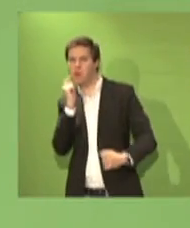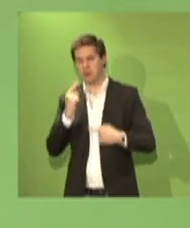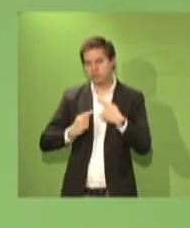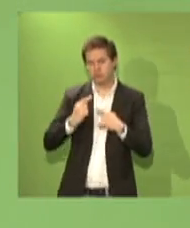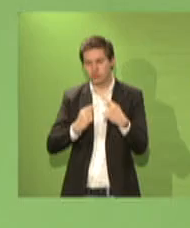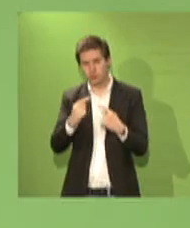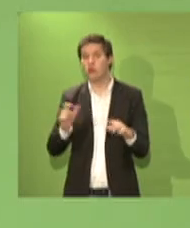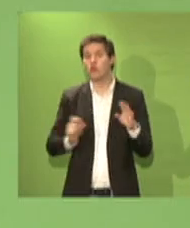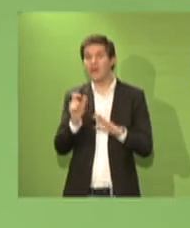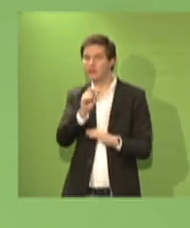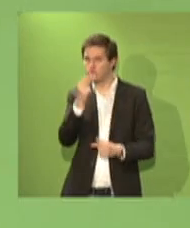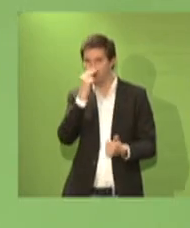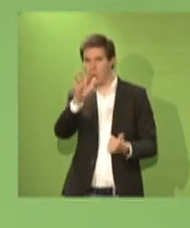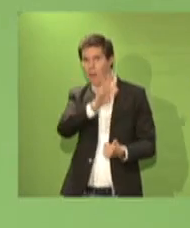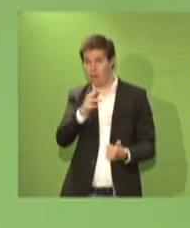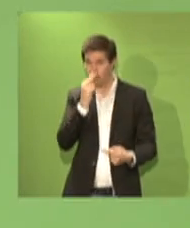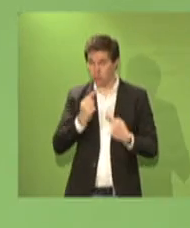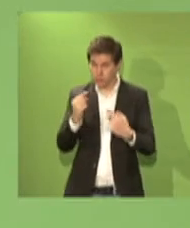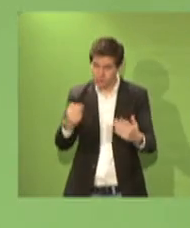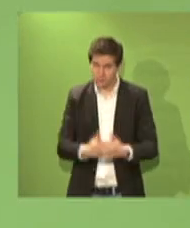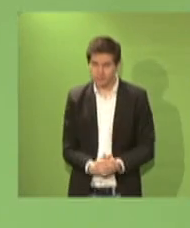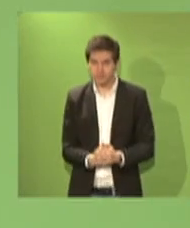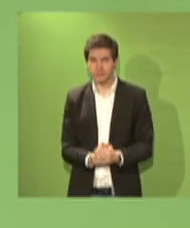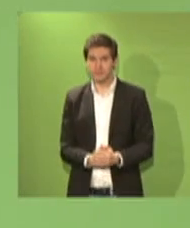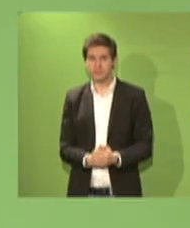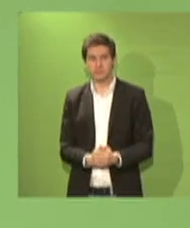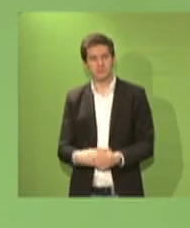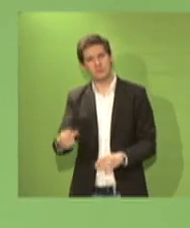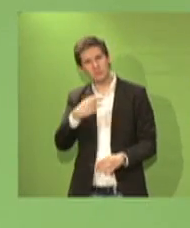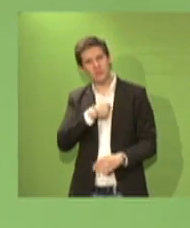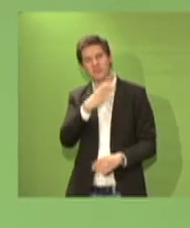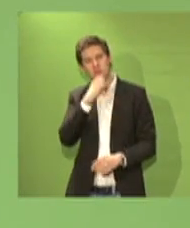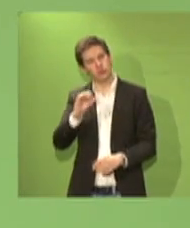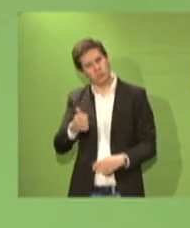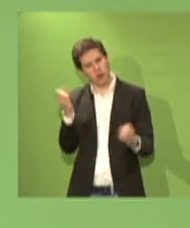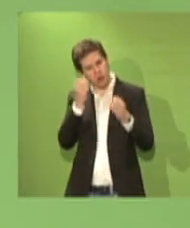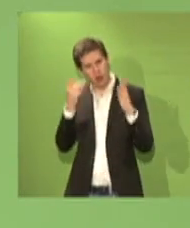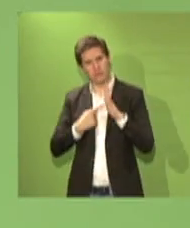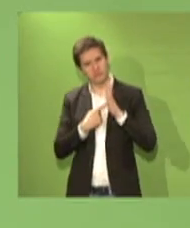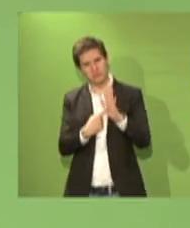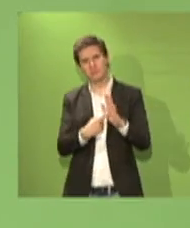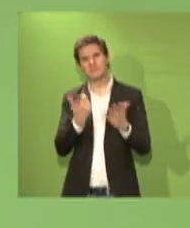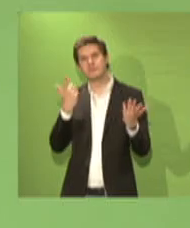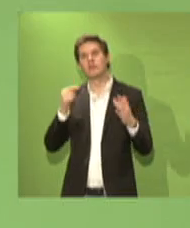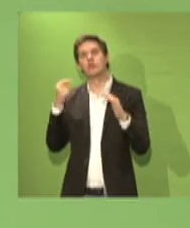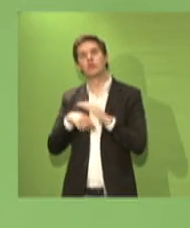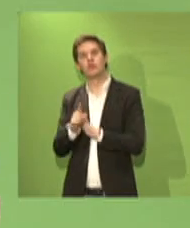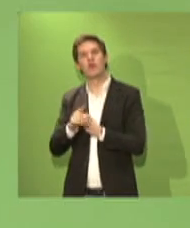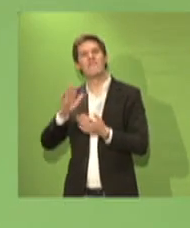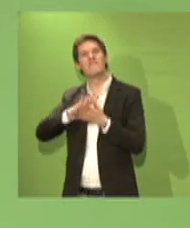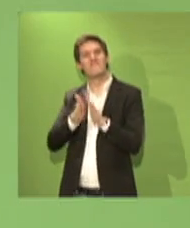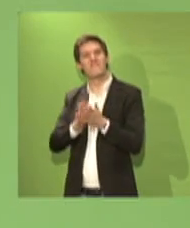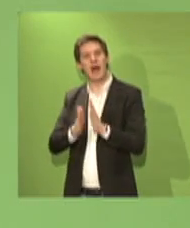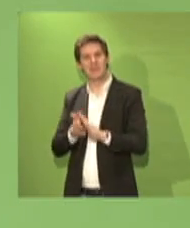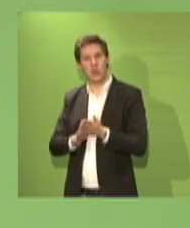in Nordrhein-Westfalen erleben können. Ich will an dieser Stelle deutlich darauf hinweisen, dass wir auch dank der Verhandlungen, die Johannes auf